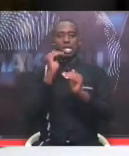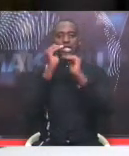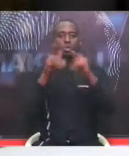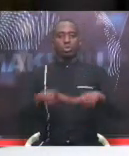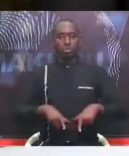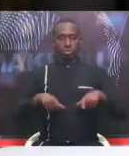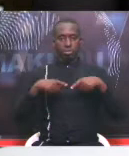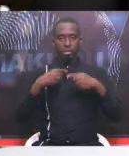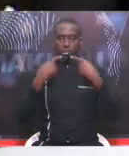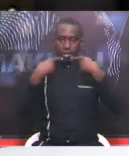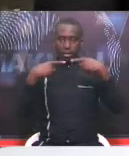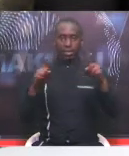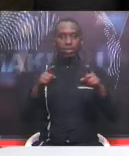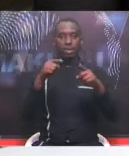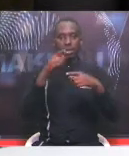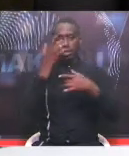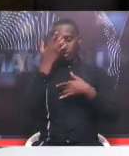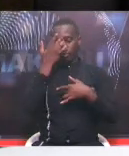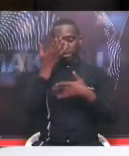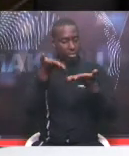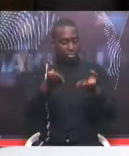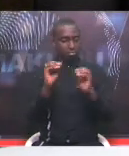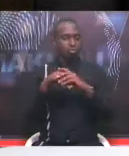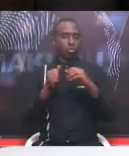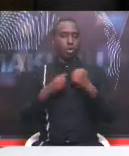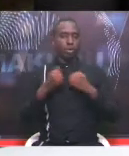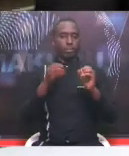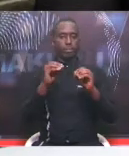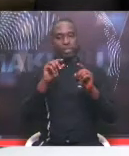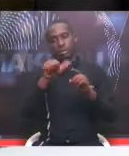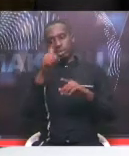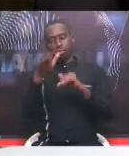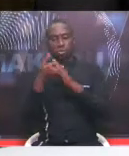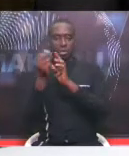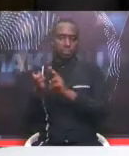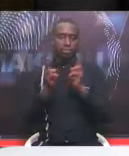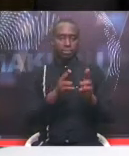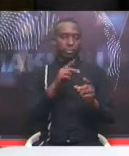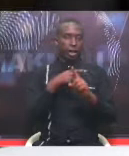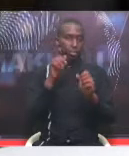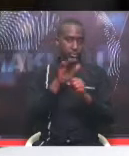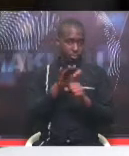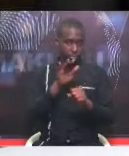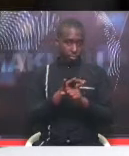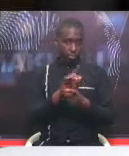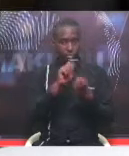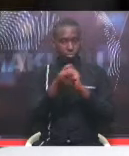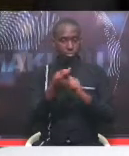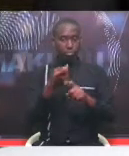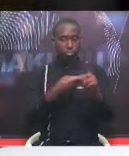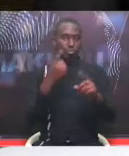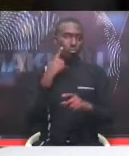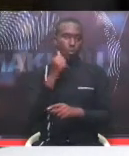z'ubuzima zizatangaza yuko iki cyorezo kitagihari mu Rwanda ibindi byose ni ibisanzwe uretse cyane cyane umunsi wahindutse ukaba kwa